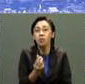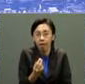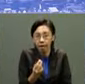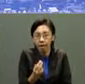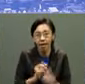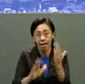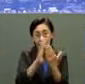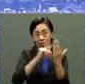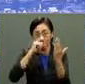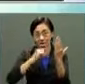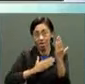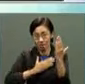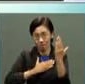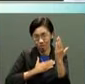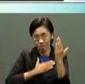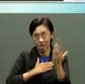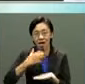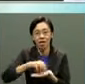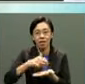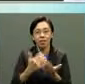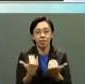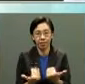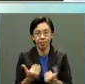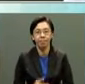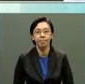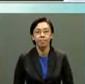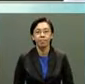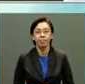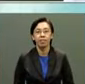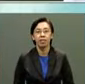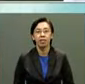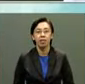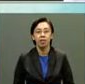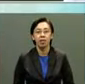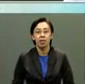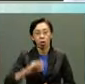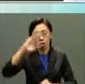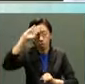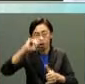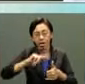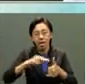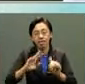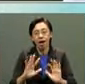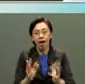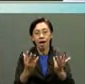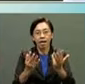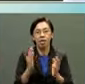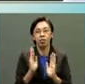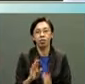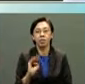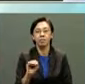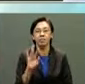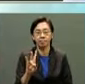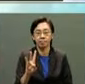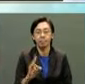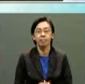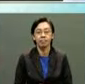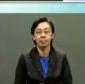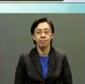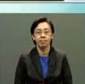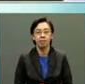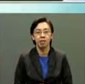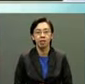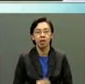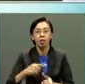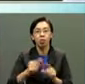ของประเทศไทยนะครับได้เห็นภาพของวันนี้พบว่ามีผู้ป่วยหายแล้วนะครับ47รายนะครับ